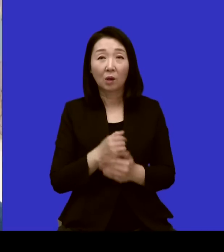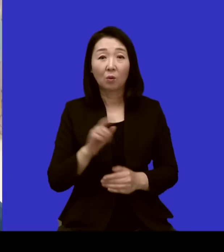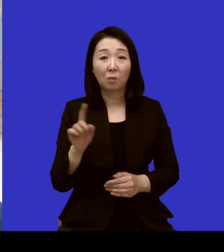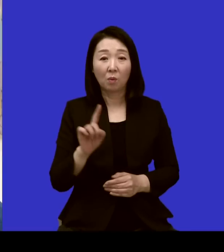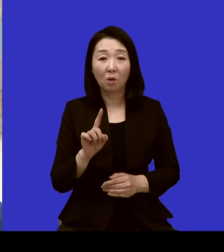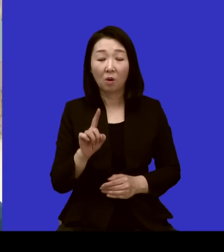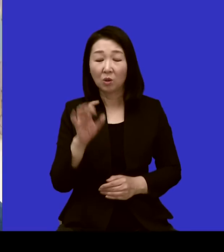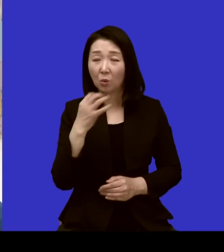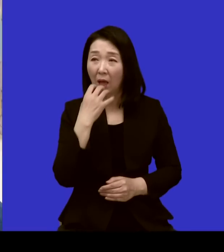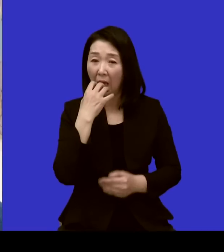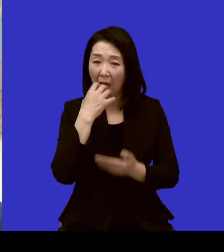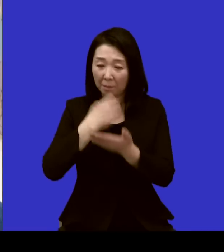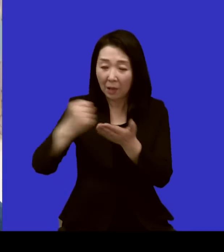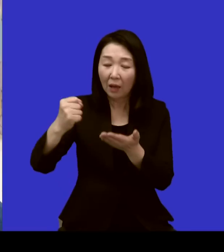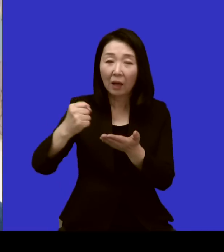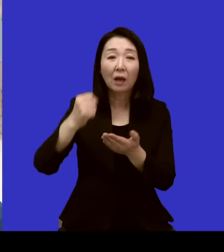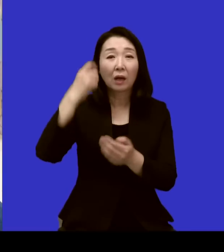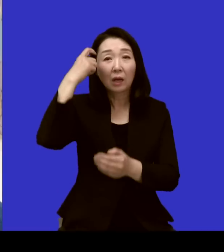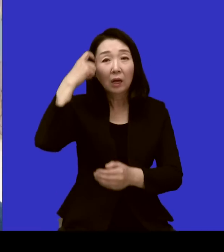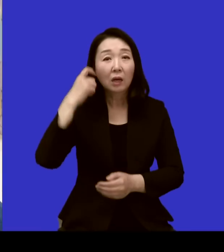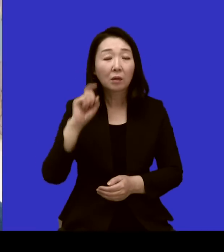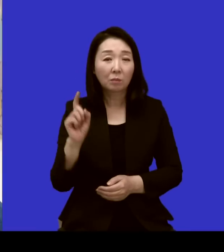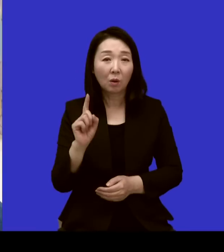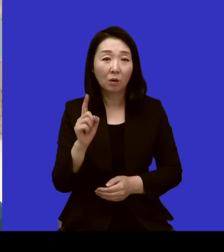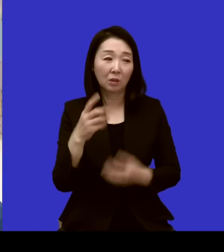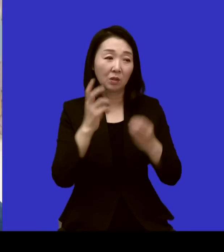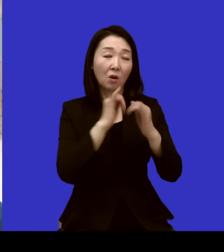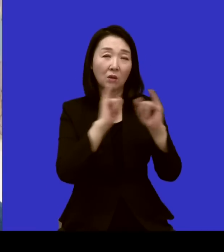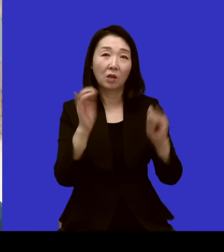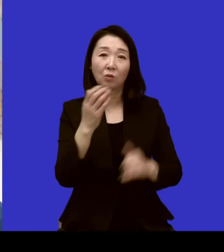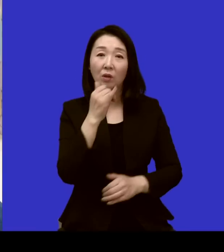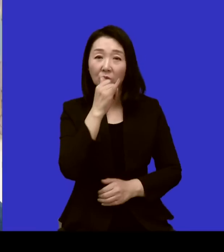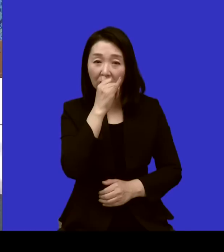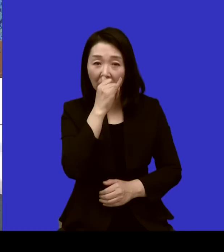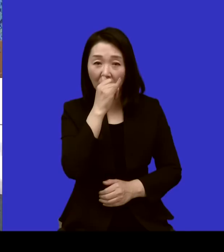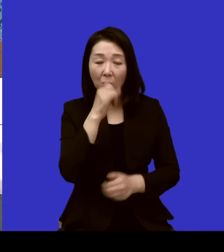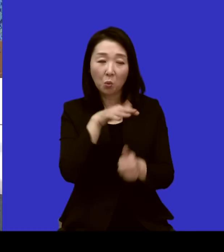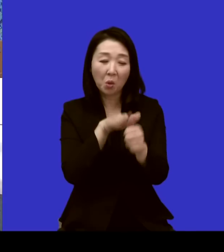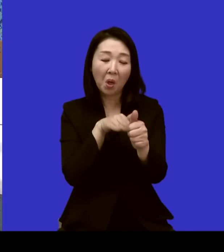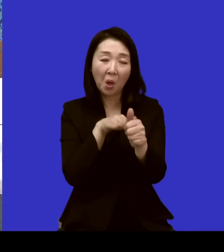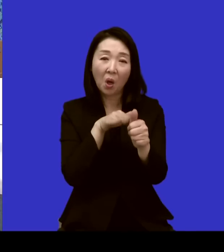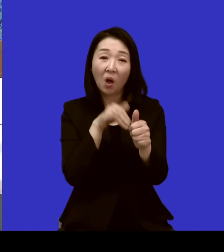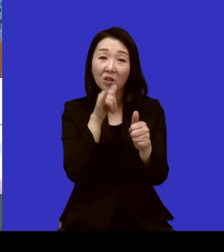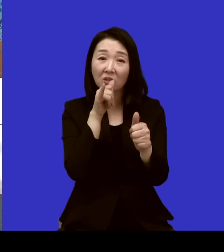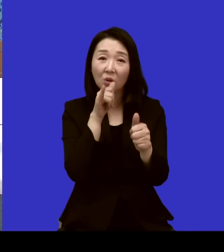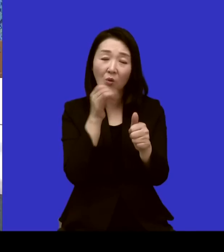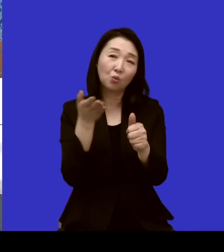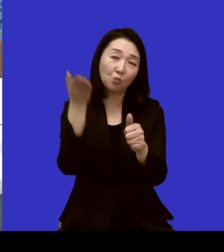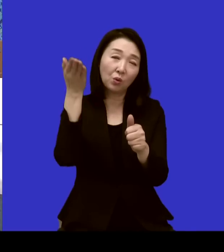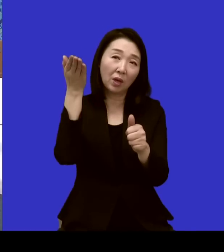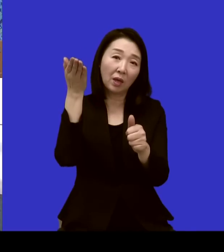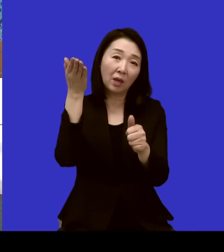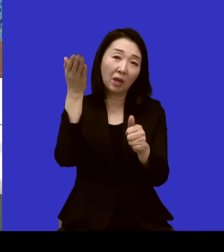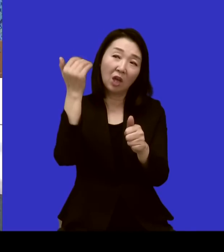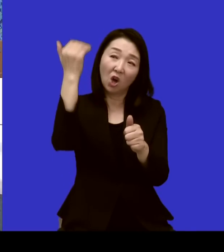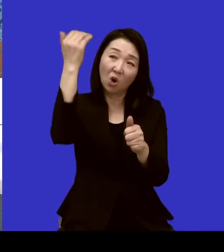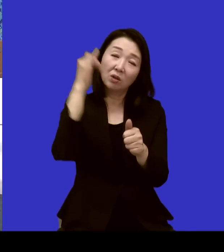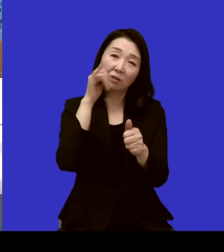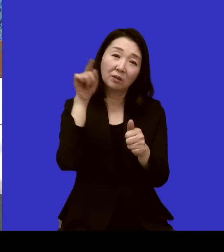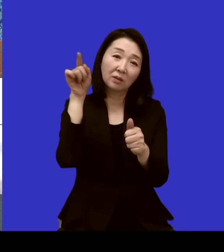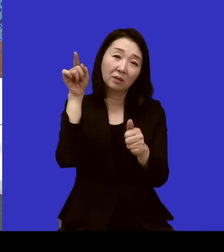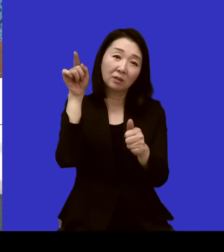착취가 느껴졌던 게 예. 이 친구들을 연예인이 될 수 있다라고 이렇게 꼬드겼던 예. 그 위에 있는 그 어른들이